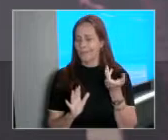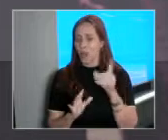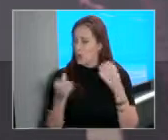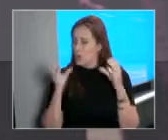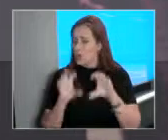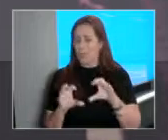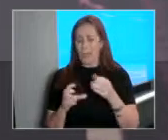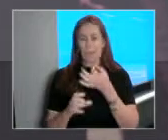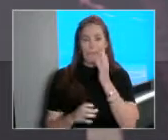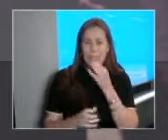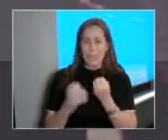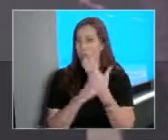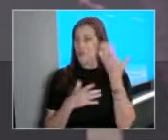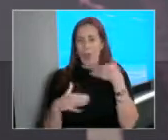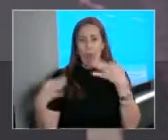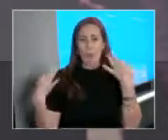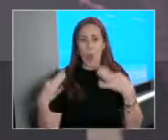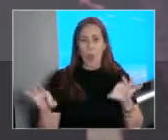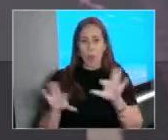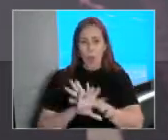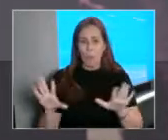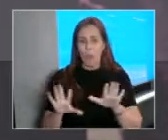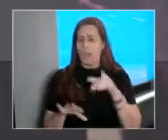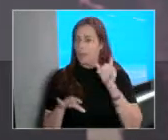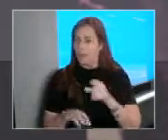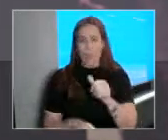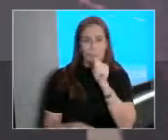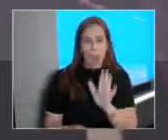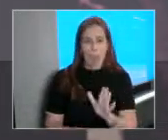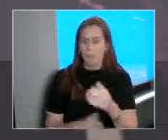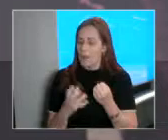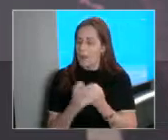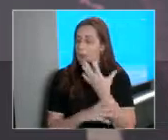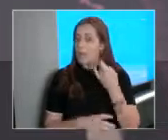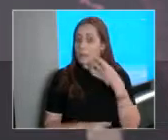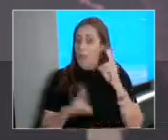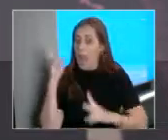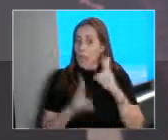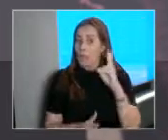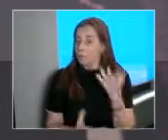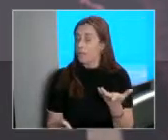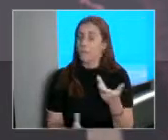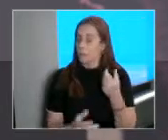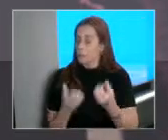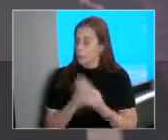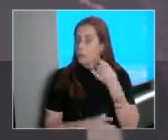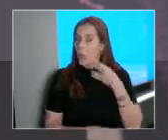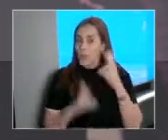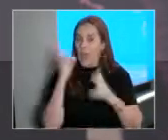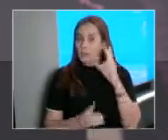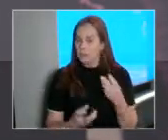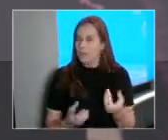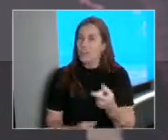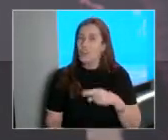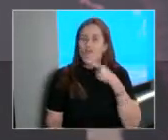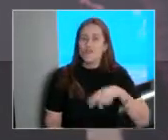השקיע בחלוצים צעירים שלא היה להם כלום. והם צריכים בער והם צריכים מים. להקים יקב, הוא הקים הרי, הם הקימו יקב. כן. דבר